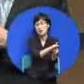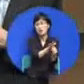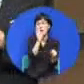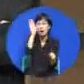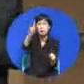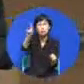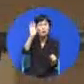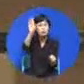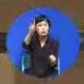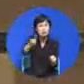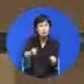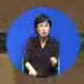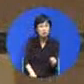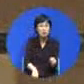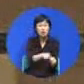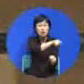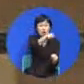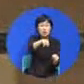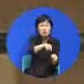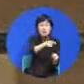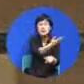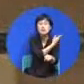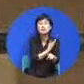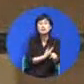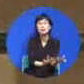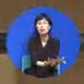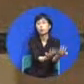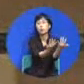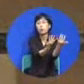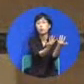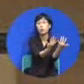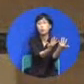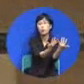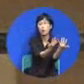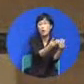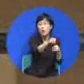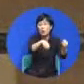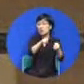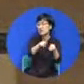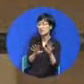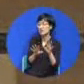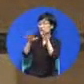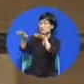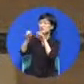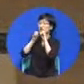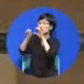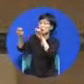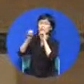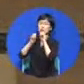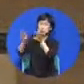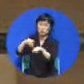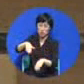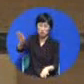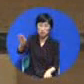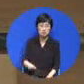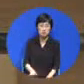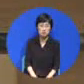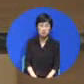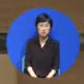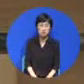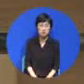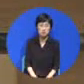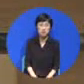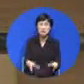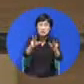아닙니다. 아프리카가 세계 선교하는 겁니다. But it will not be that way anymore. 그렇죠? Africa will do world missions. 두고 보세요. 나중 가서 아 맞네